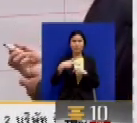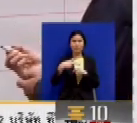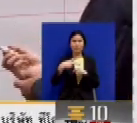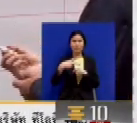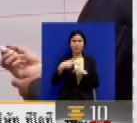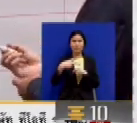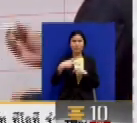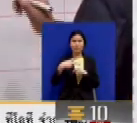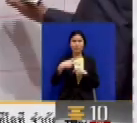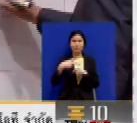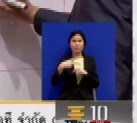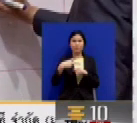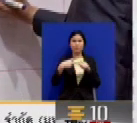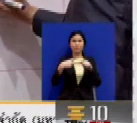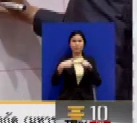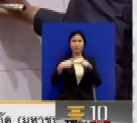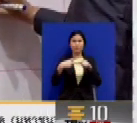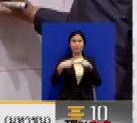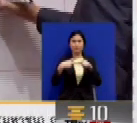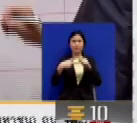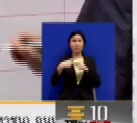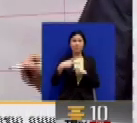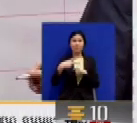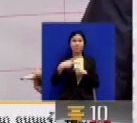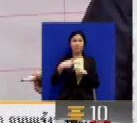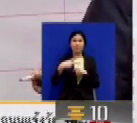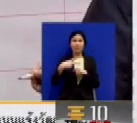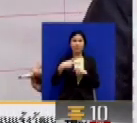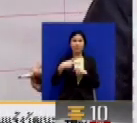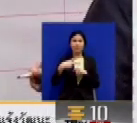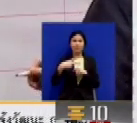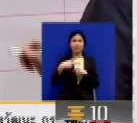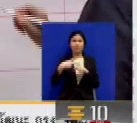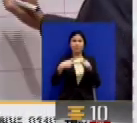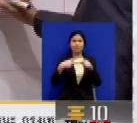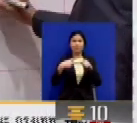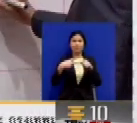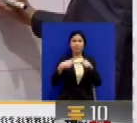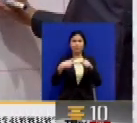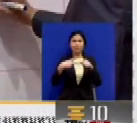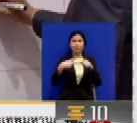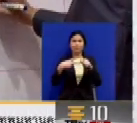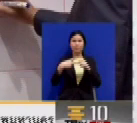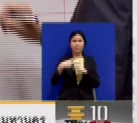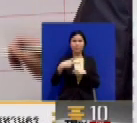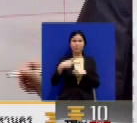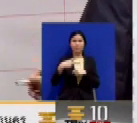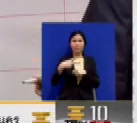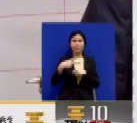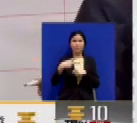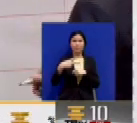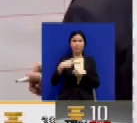นะ แค่นั้นก็คือ115บวก11 ใช่เขาก็ได้ประมาณ244ใช่